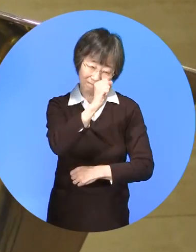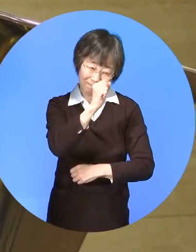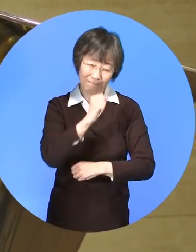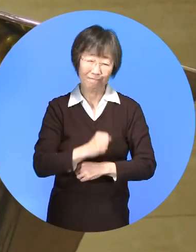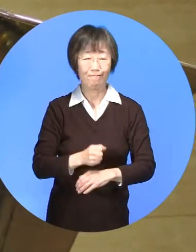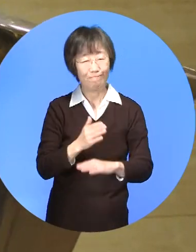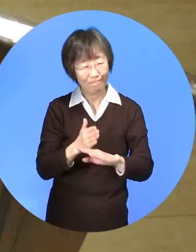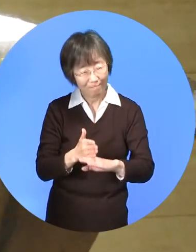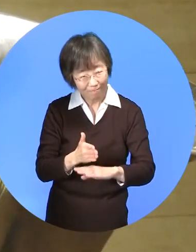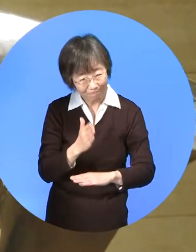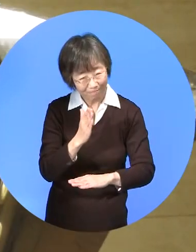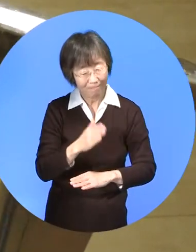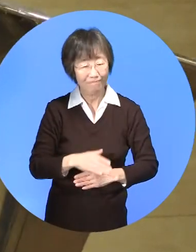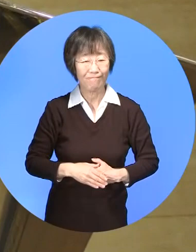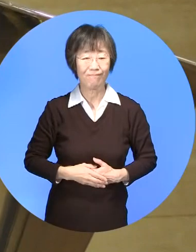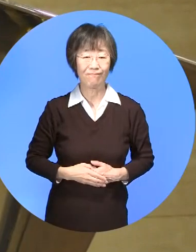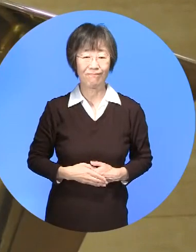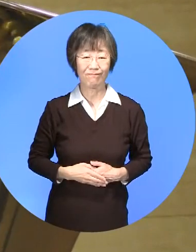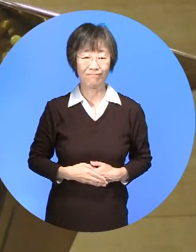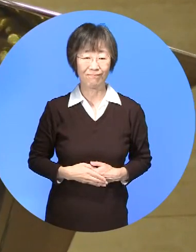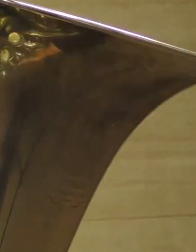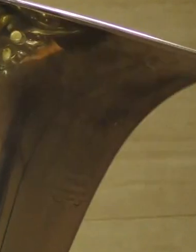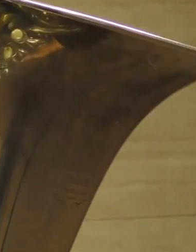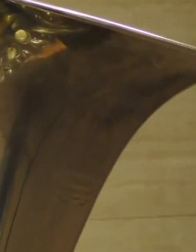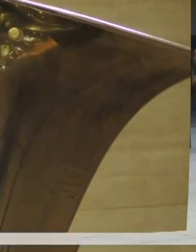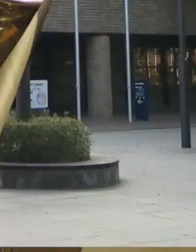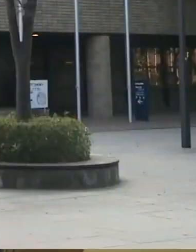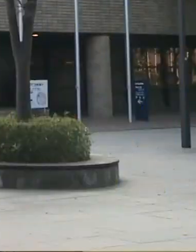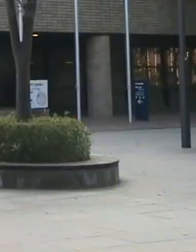験になりました。ありがとうございました。